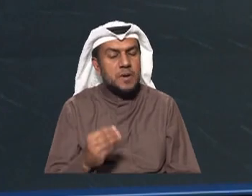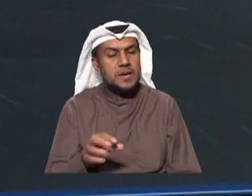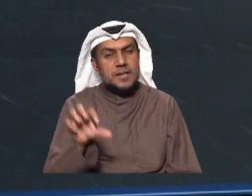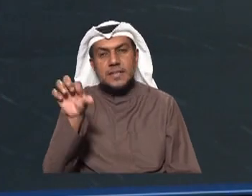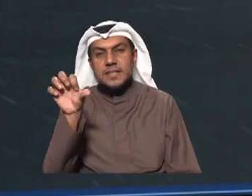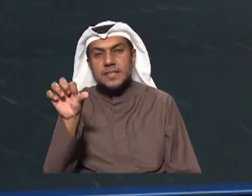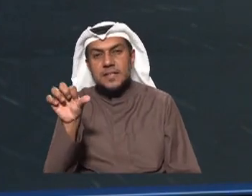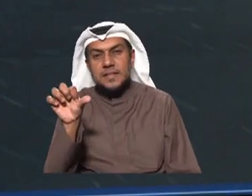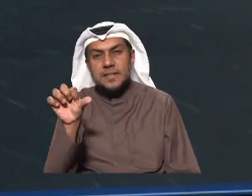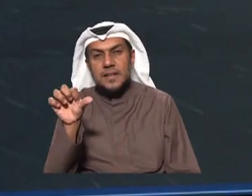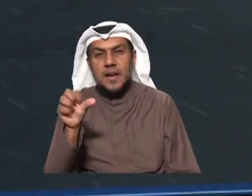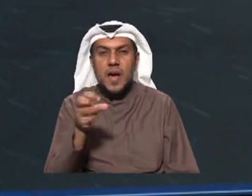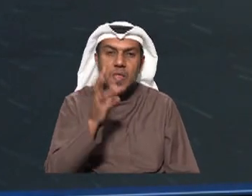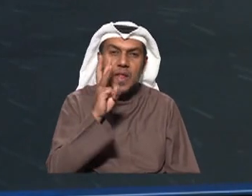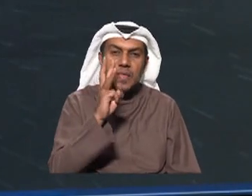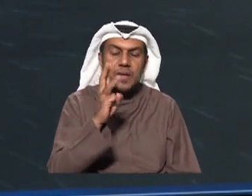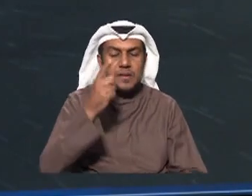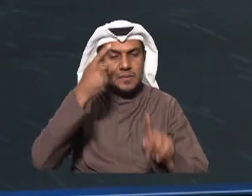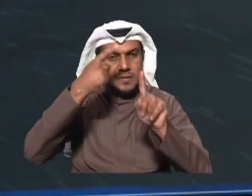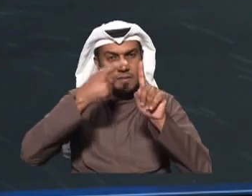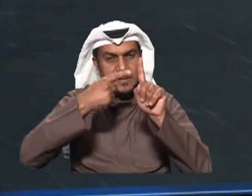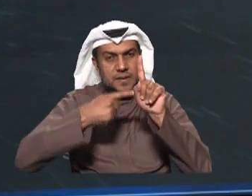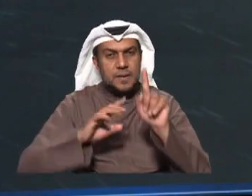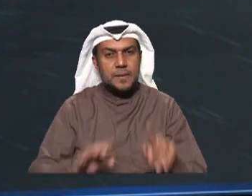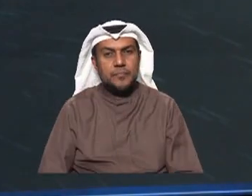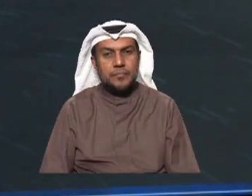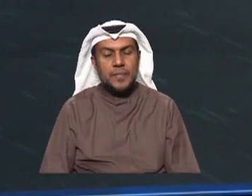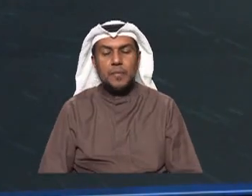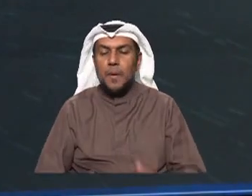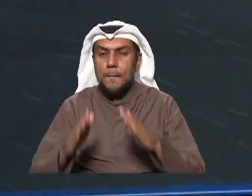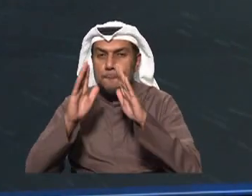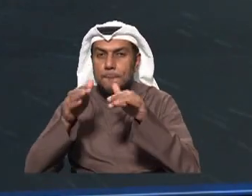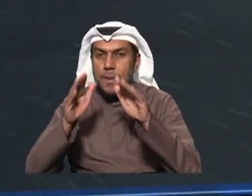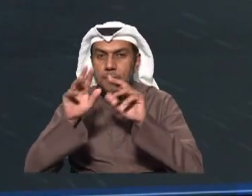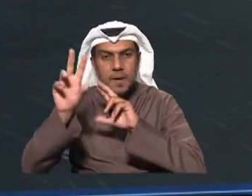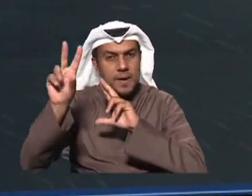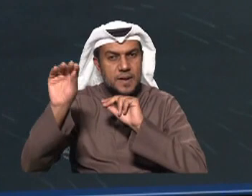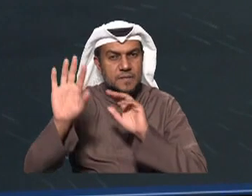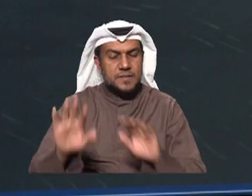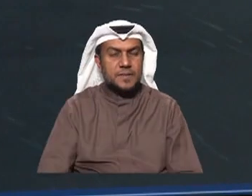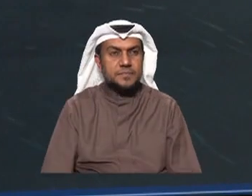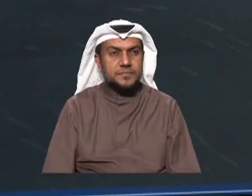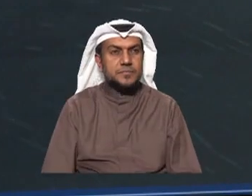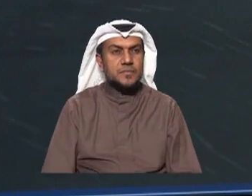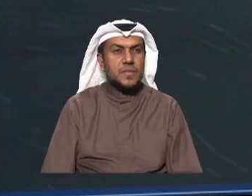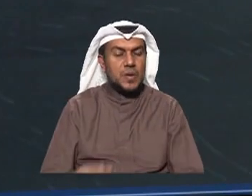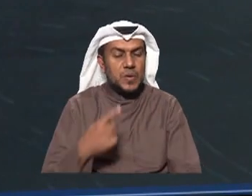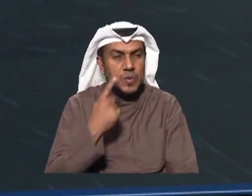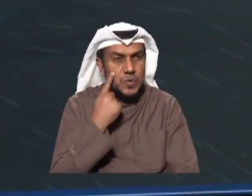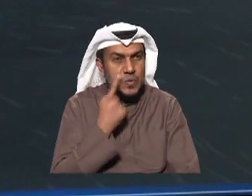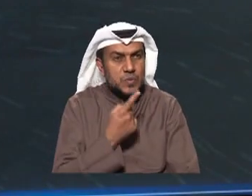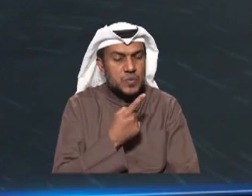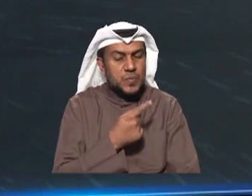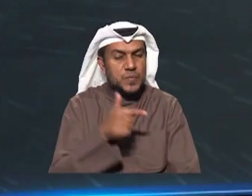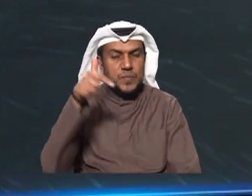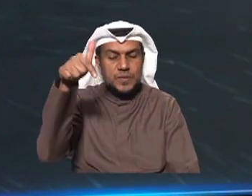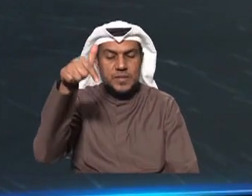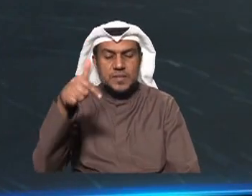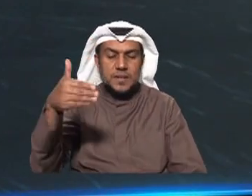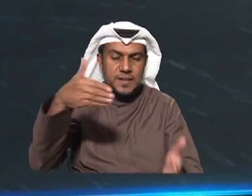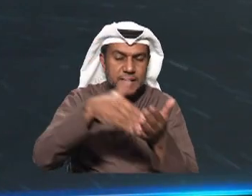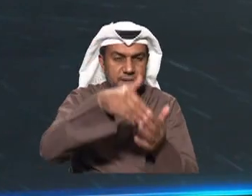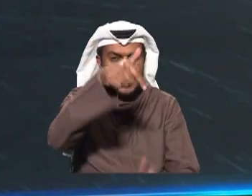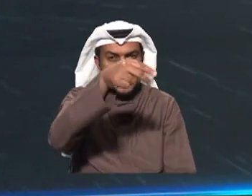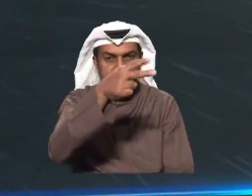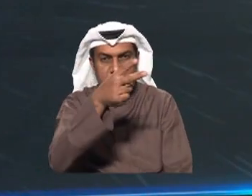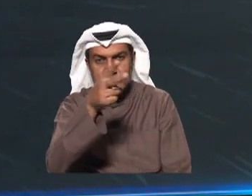درجات إلى 13 درجة مئوية على معظم المناطق البرية. استمرار الهواء الشمالي غربي خفيف إلى معتدل السرعة 6 إلى 26 كيلومتر